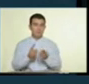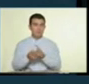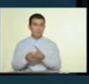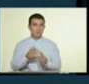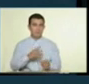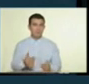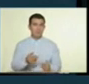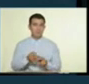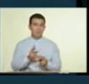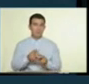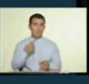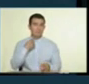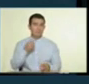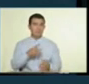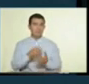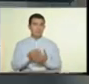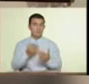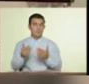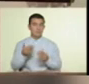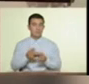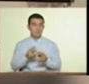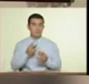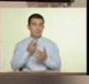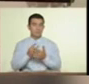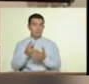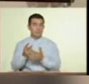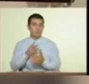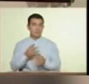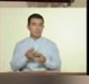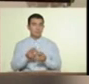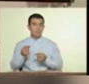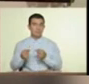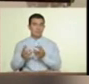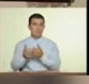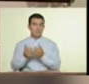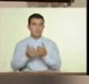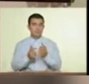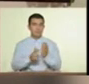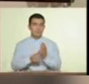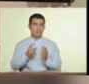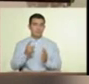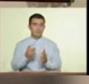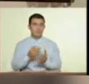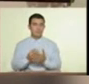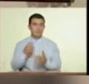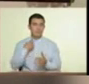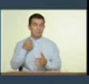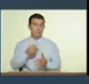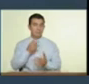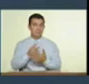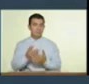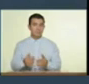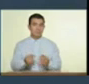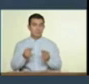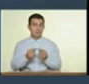esa noma'lum qo'shiluvchini topishdan foydalanib tenglamani yechamiz. Ya'ni 7x bu noma'lum qo'shiluvchi